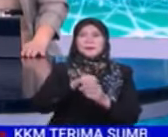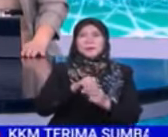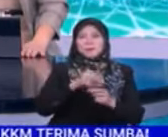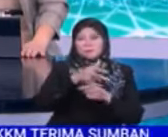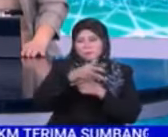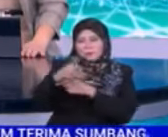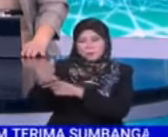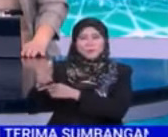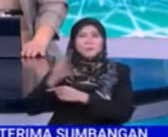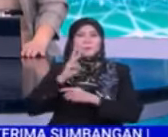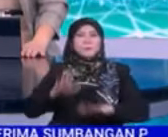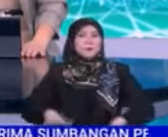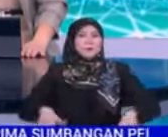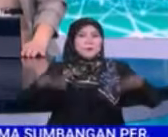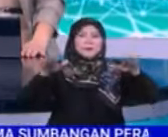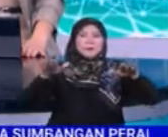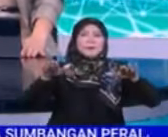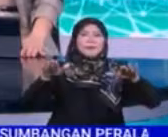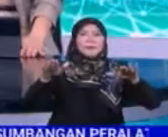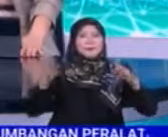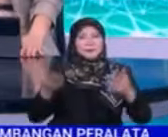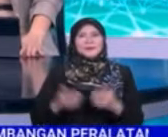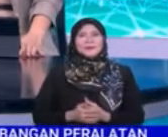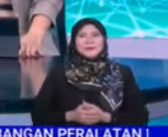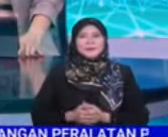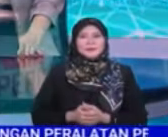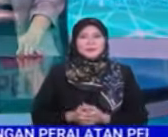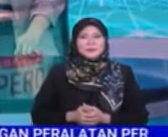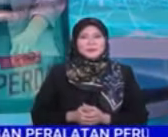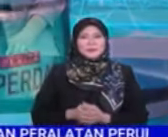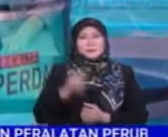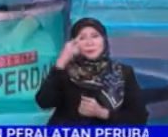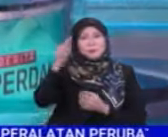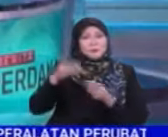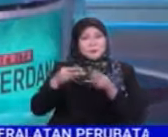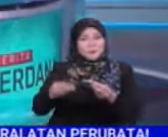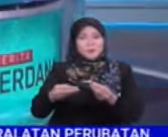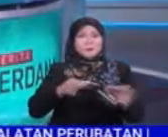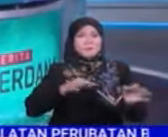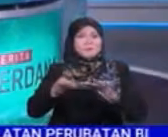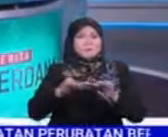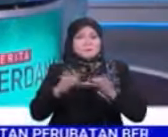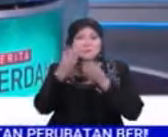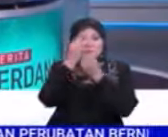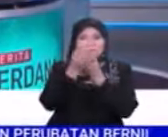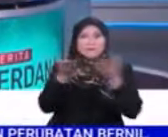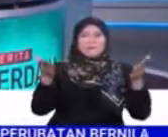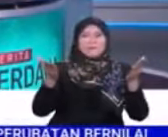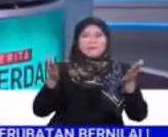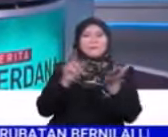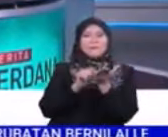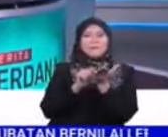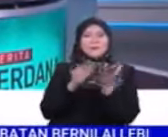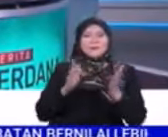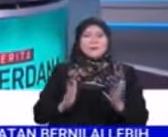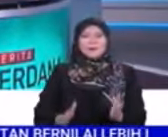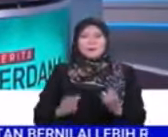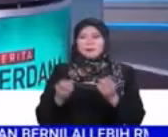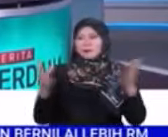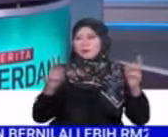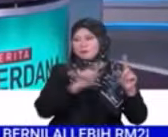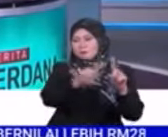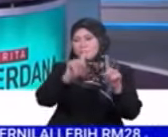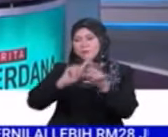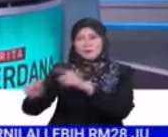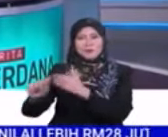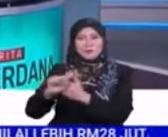liputan bencana alam seperti kejadian banjir. Ia bagi memberi pendedahan kepada media tentang pelbagai risiko di